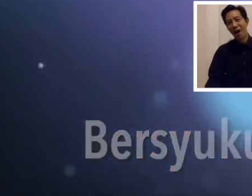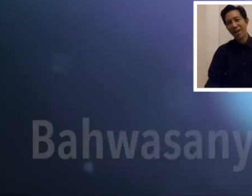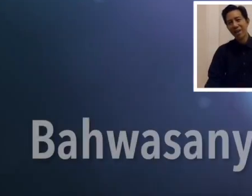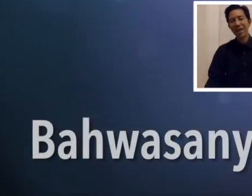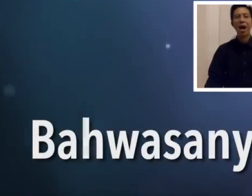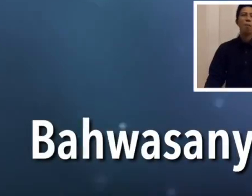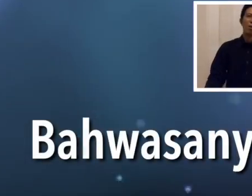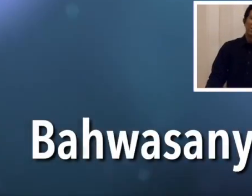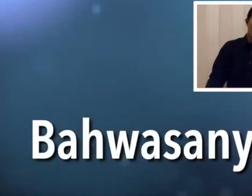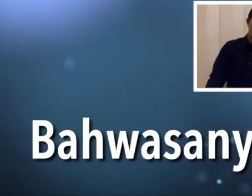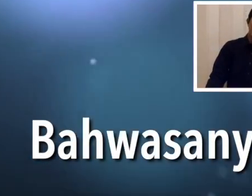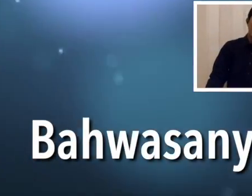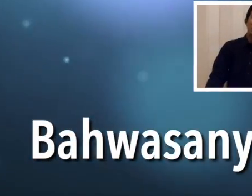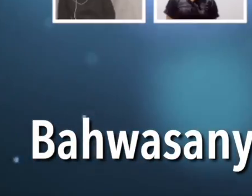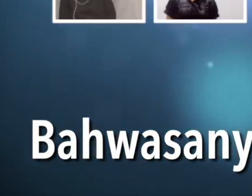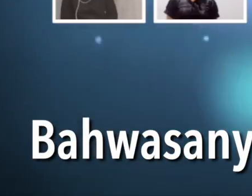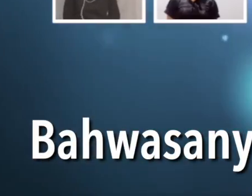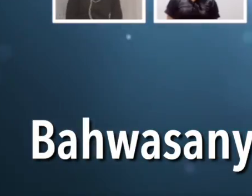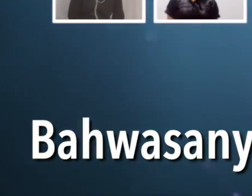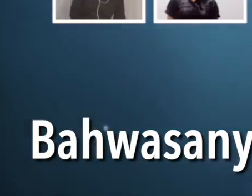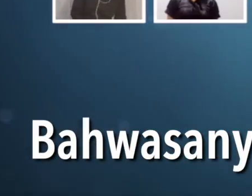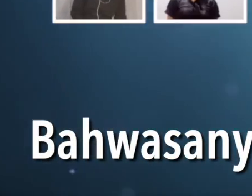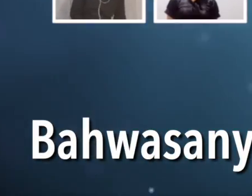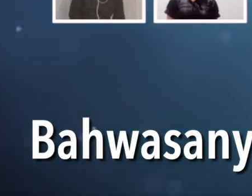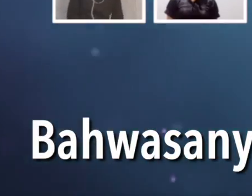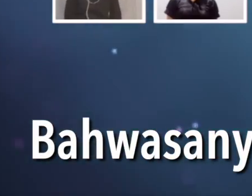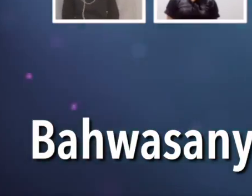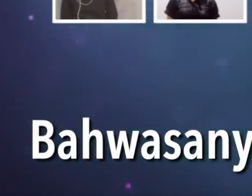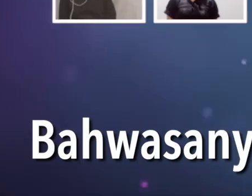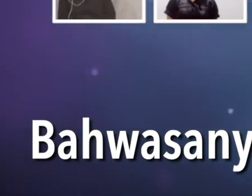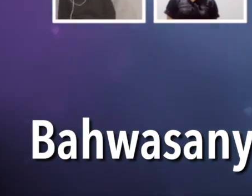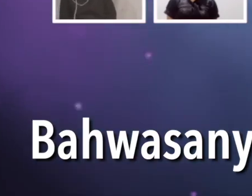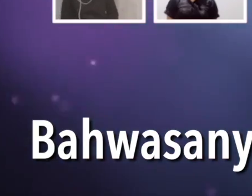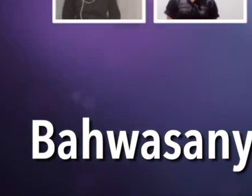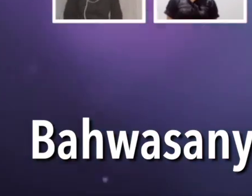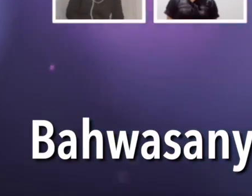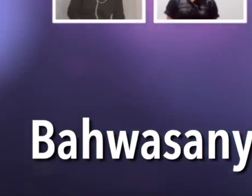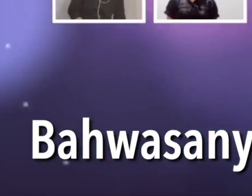Ia baik, bahwasannya untuk selamanya kasih